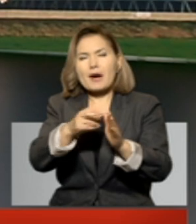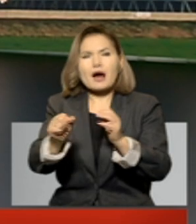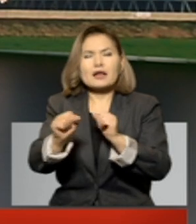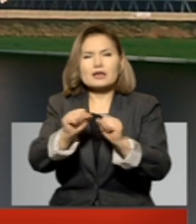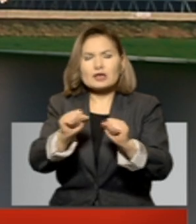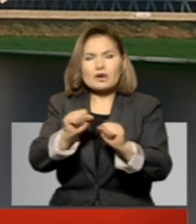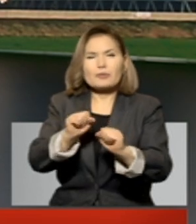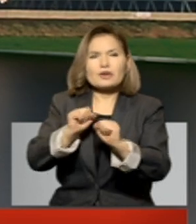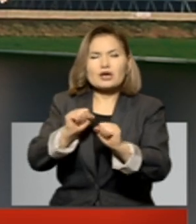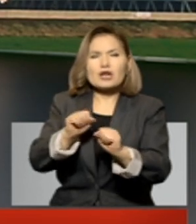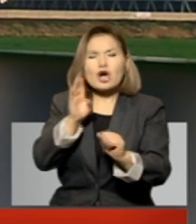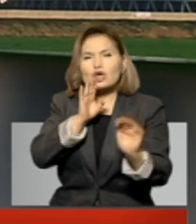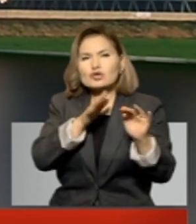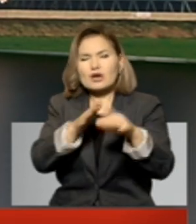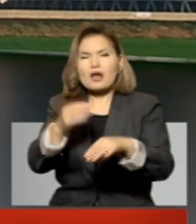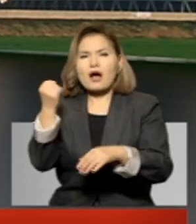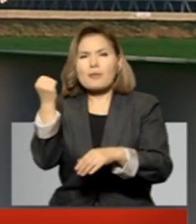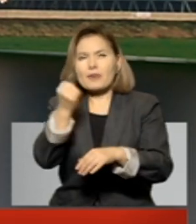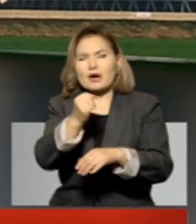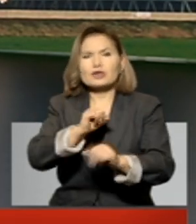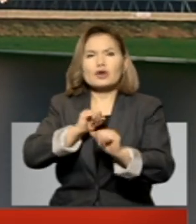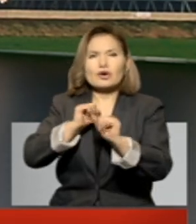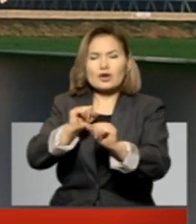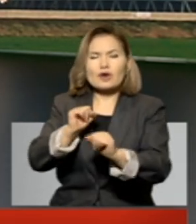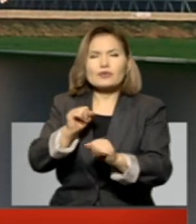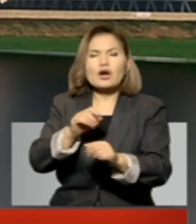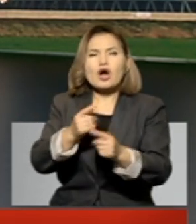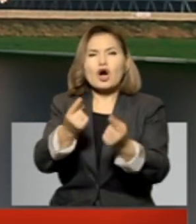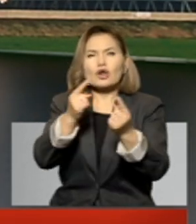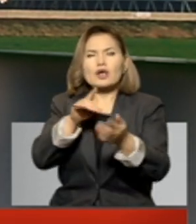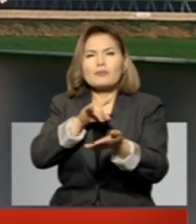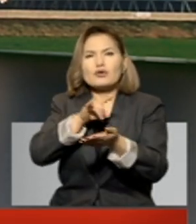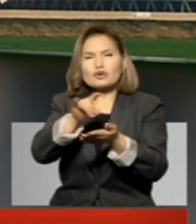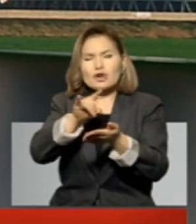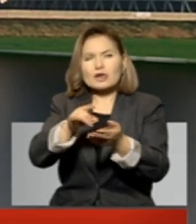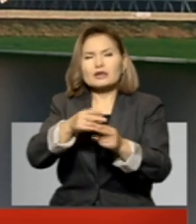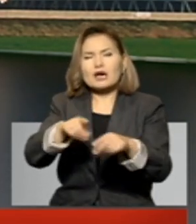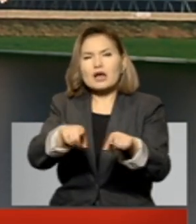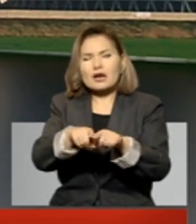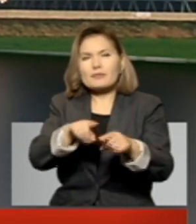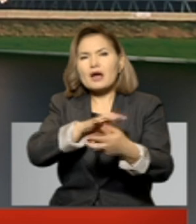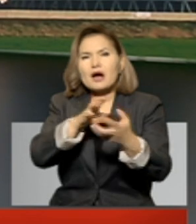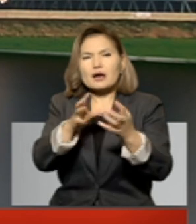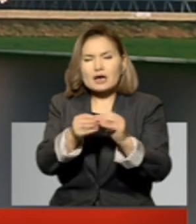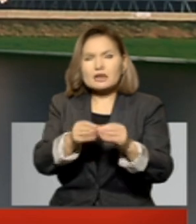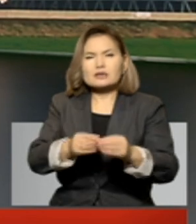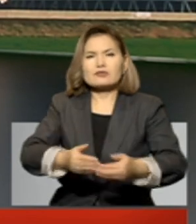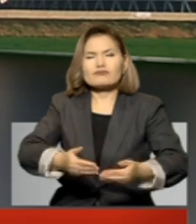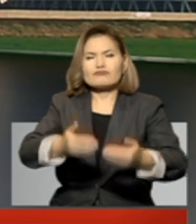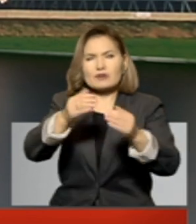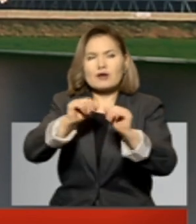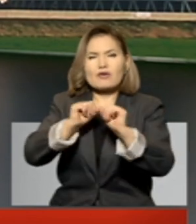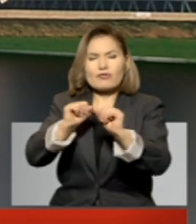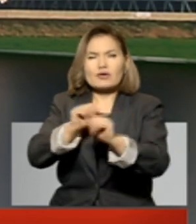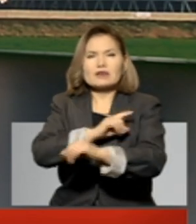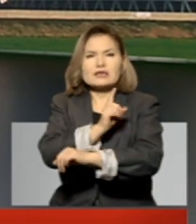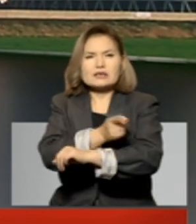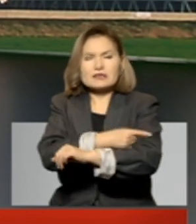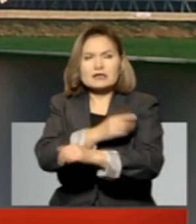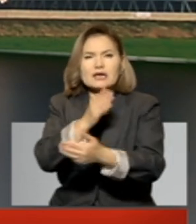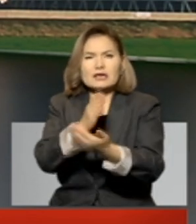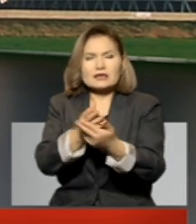сілкінісіне, цунами деңгейіндегі апаттарға, алып ұшақтың құлауына және басқа да табиғи құбылыстарға төтеп береді. Әрі